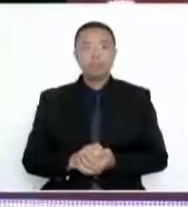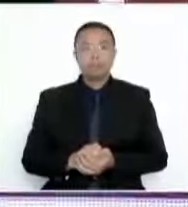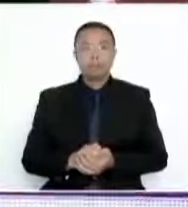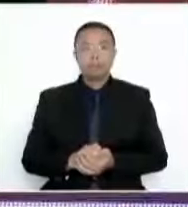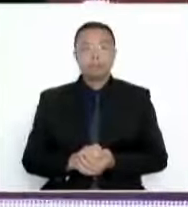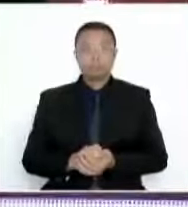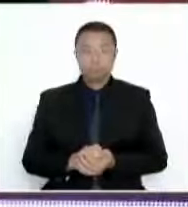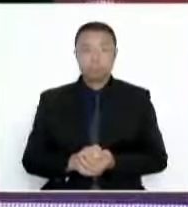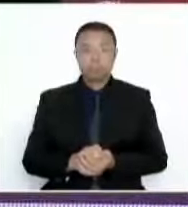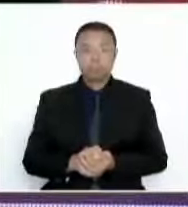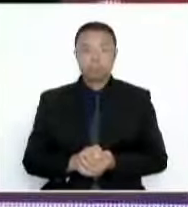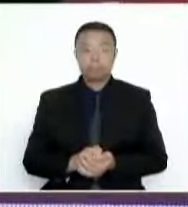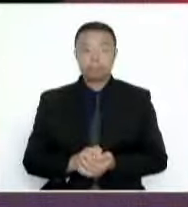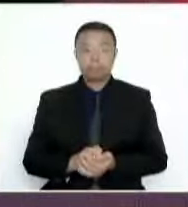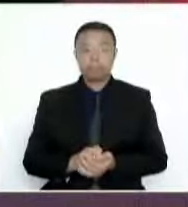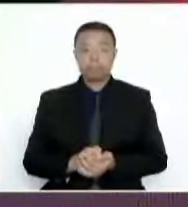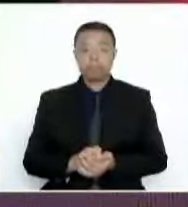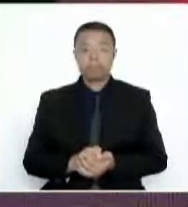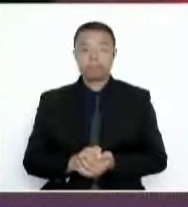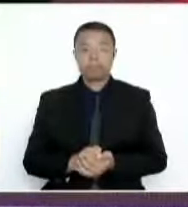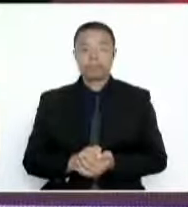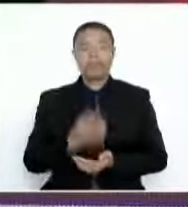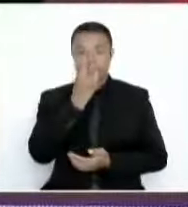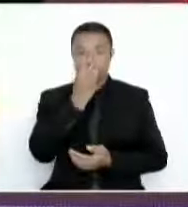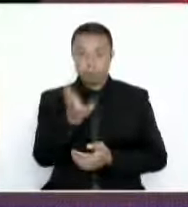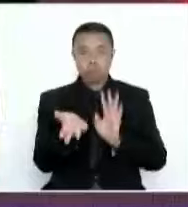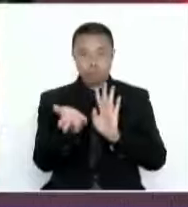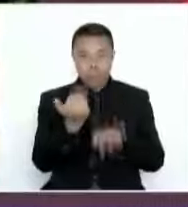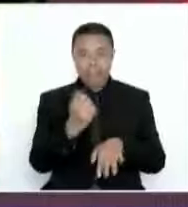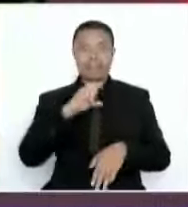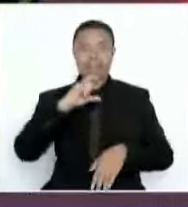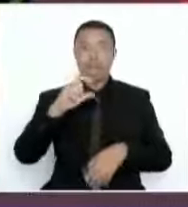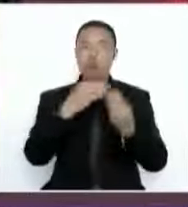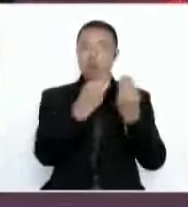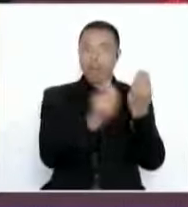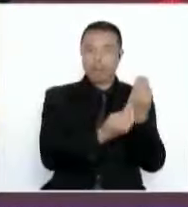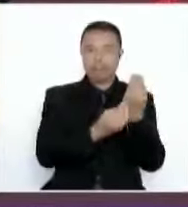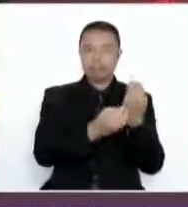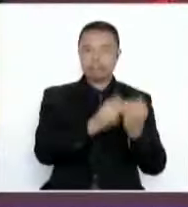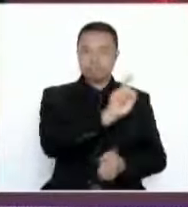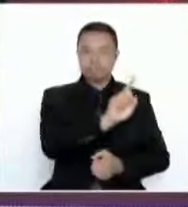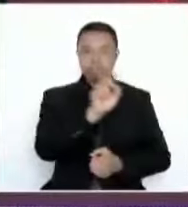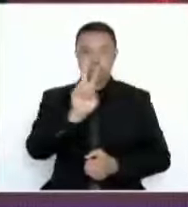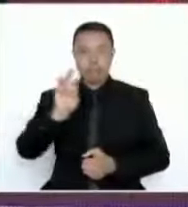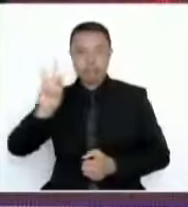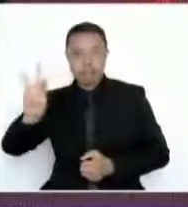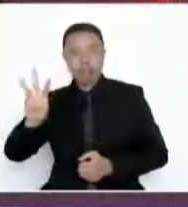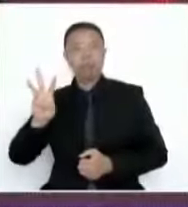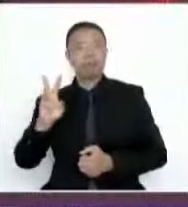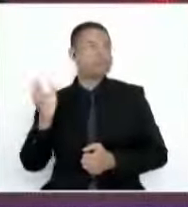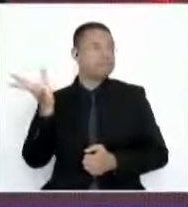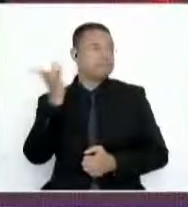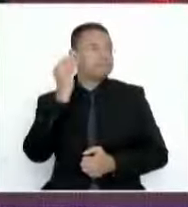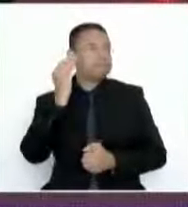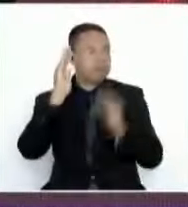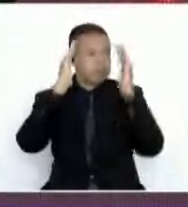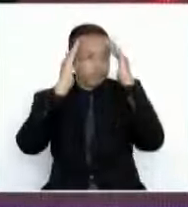baik kita Ingatkan sekali lagi para calon wakil gubernur untuk mendengarkan dengan seksama karena